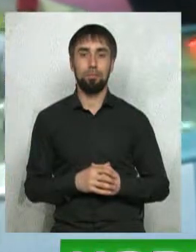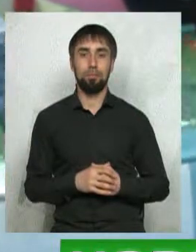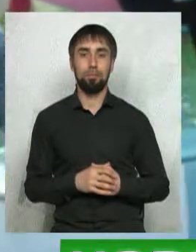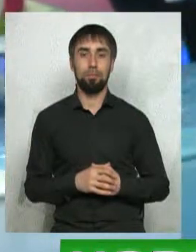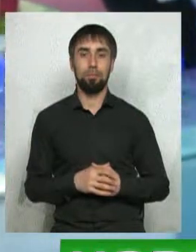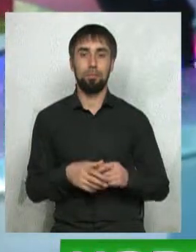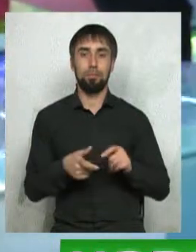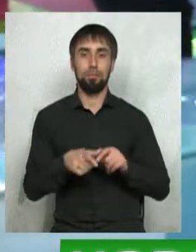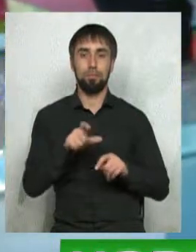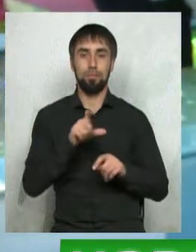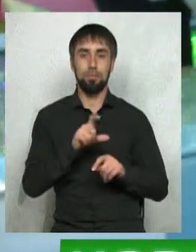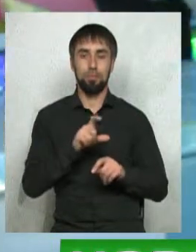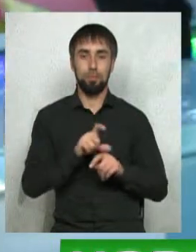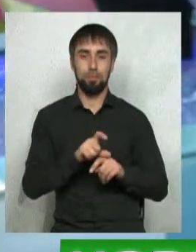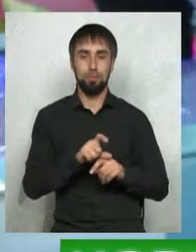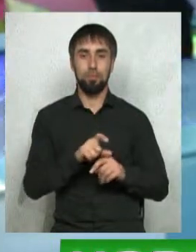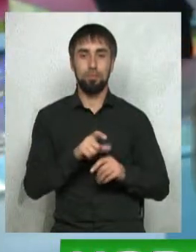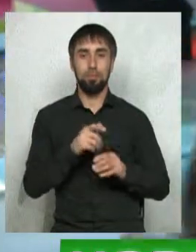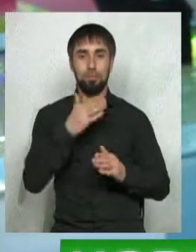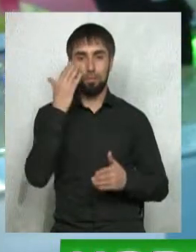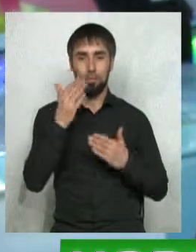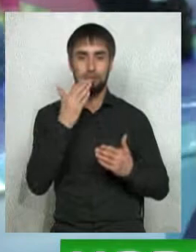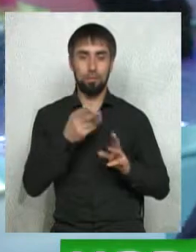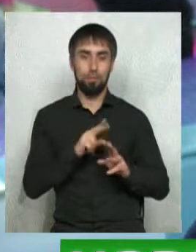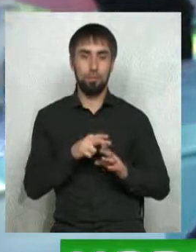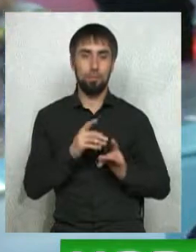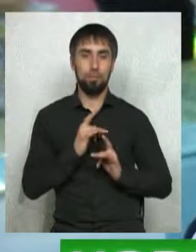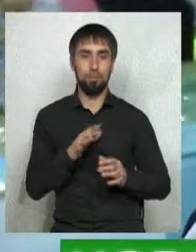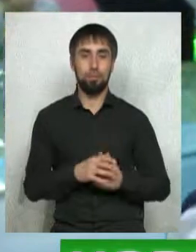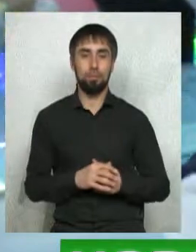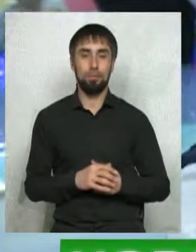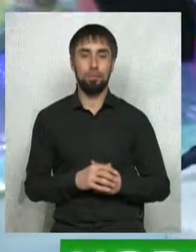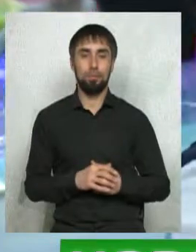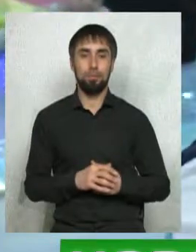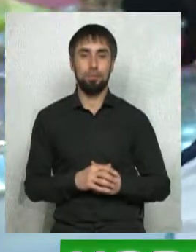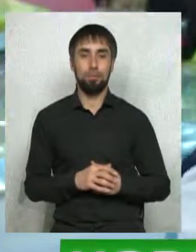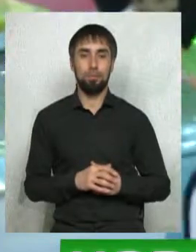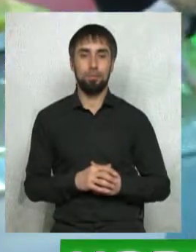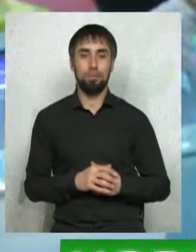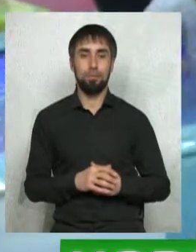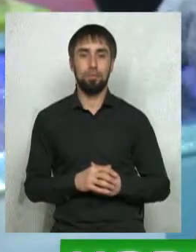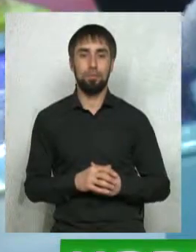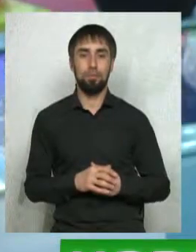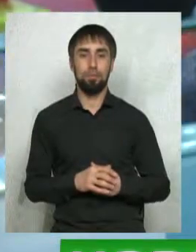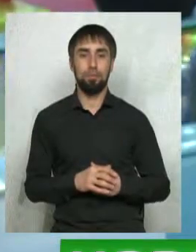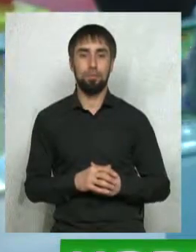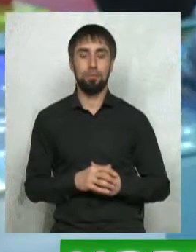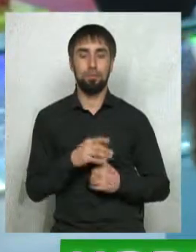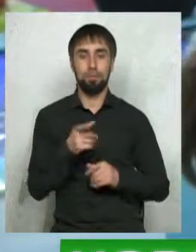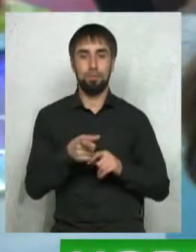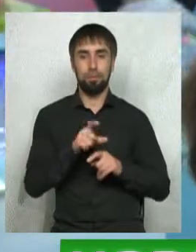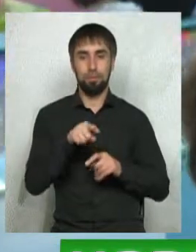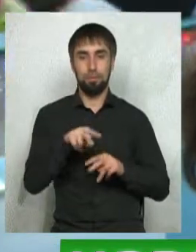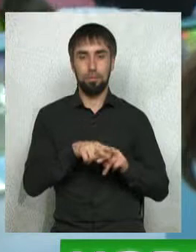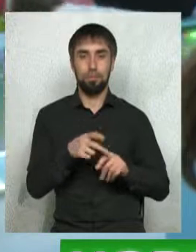хороший праздник. Я музыки не слышу. Хорошие. Да, музыка орёт. Здесь очень много